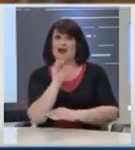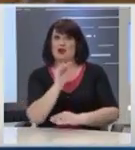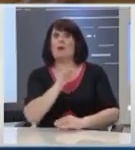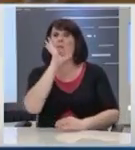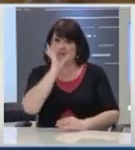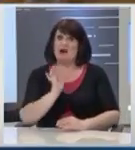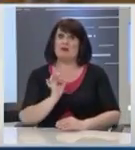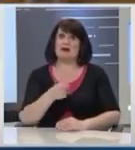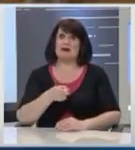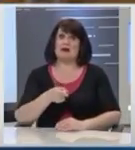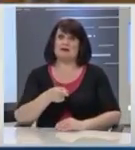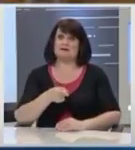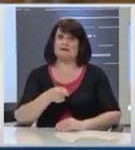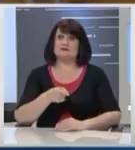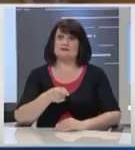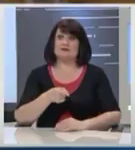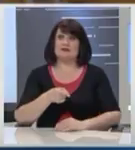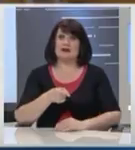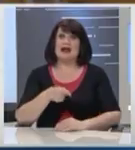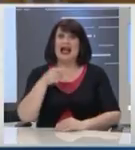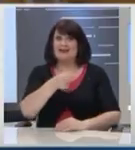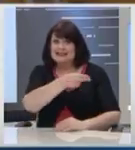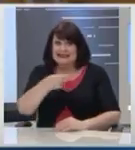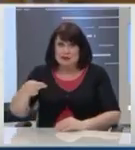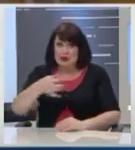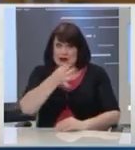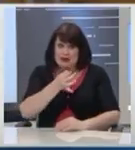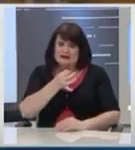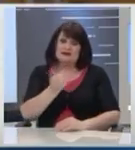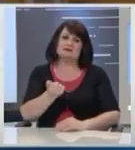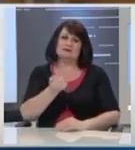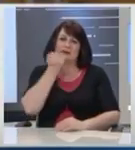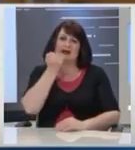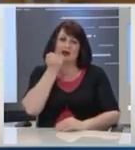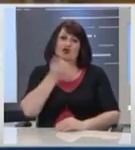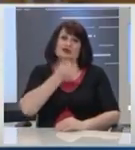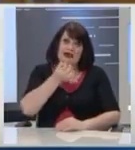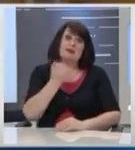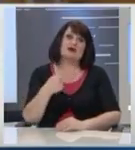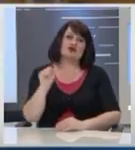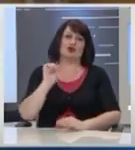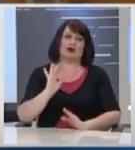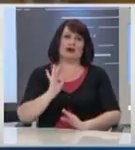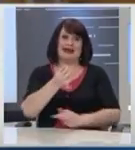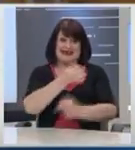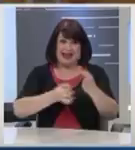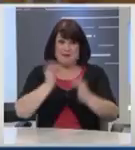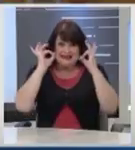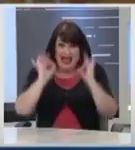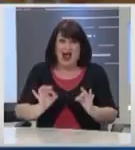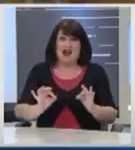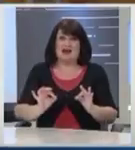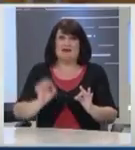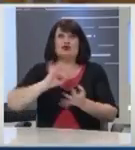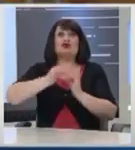ειλικρινά να ανακαλέσετε αυτή τη φράση και να προσδιορίσετε τη θέση σας απέναντι στην ιστορία